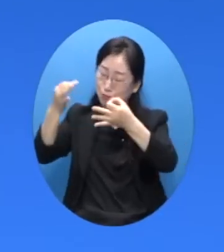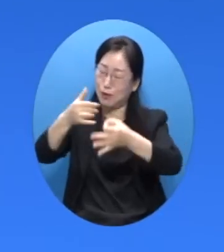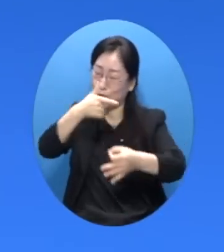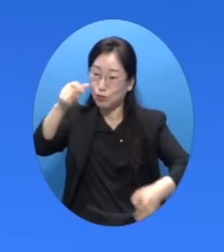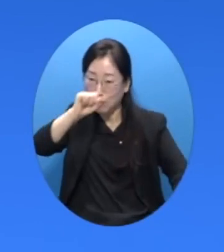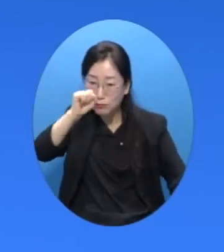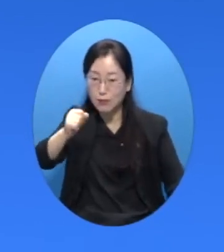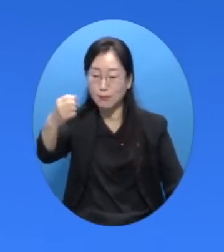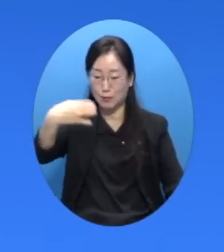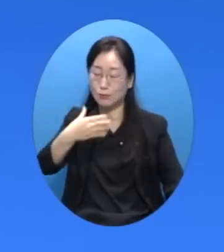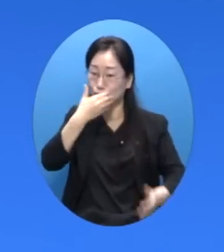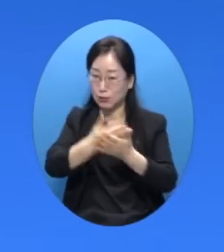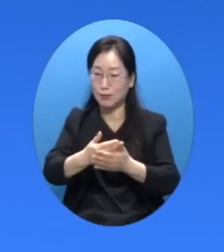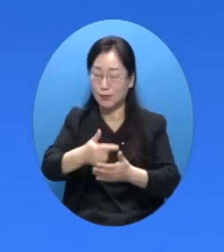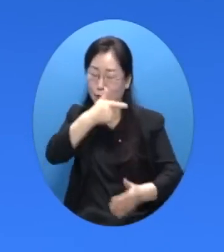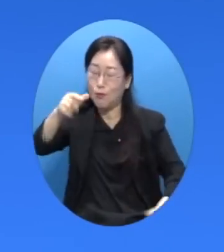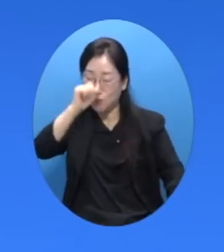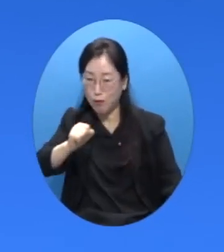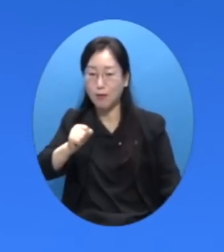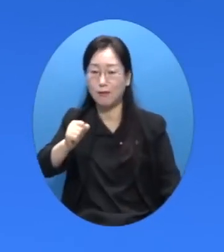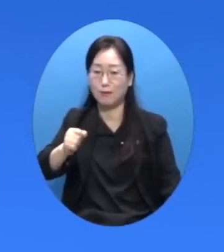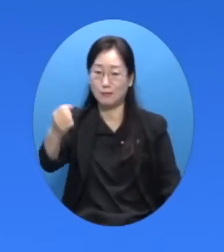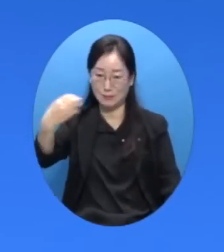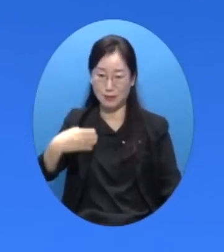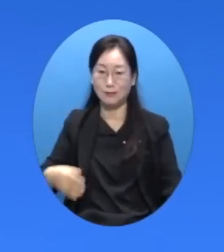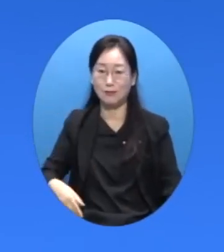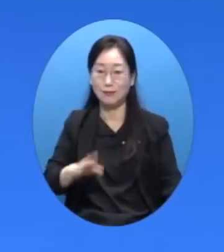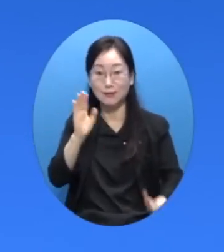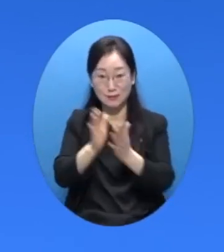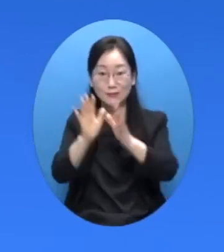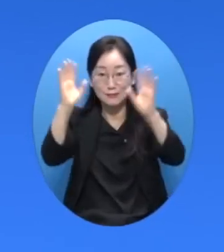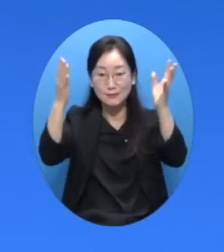심히 좋았더라, 심히 좋았더라. 할렐루야.